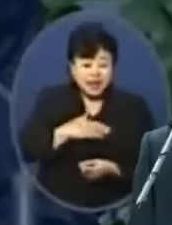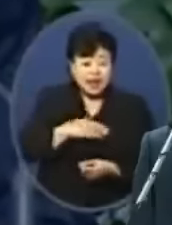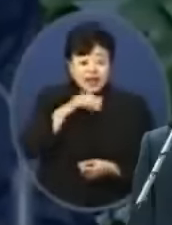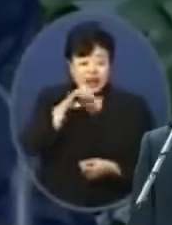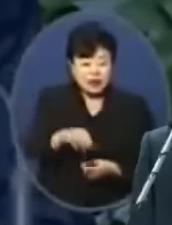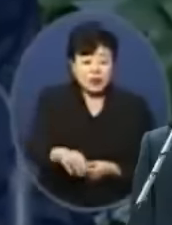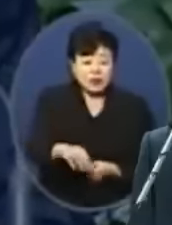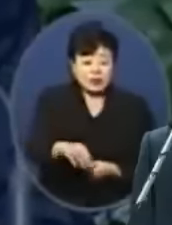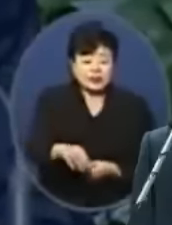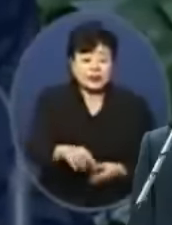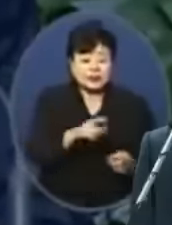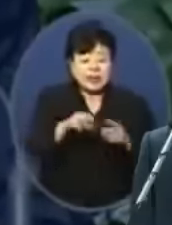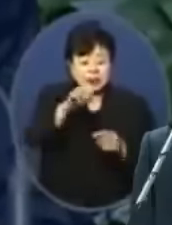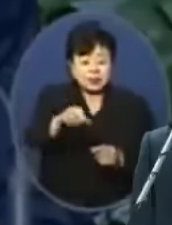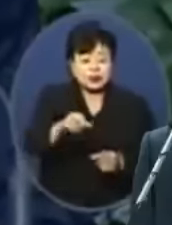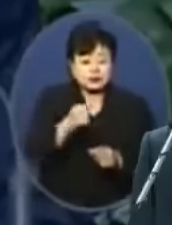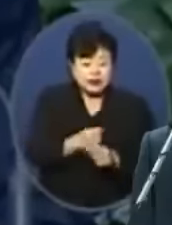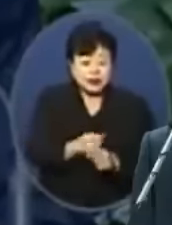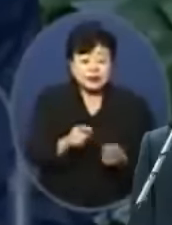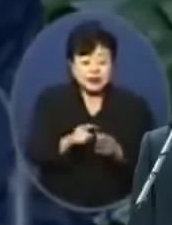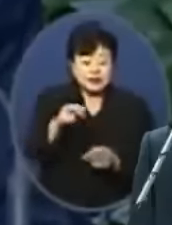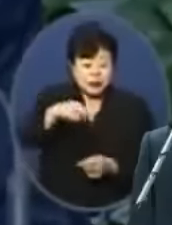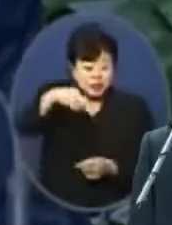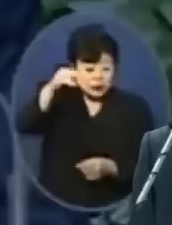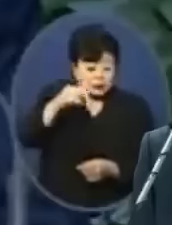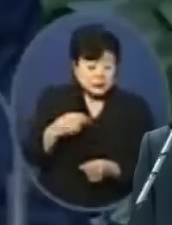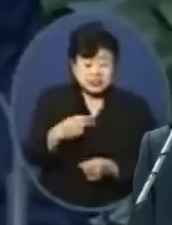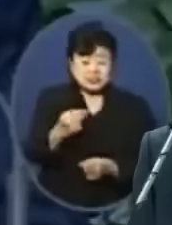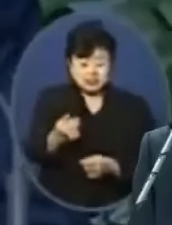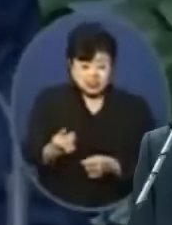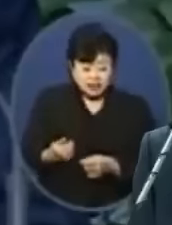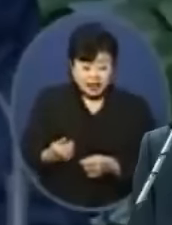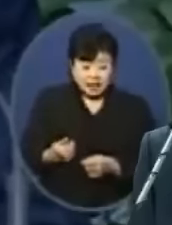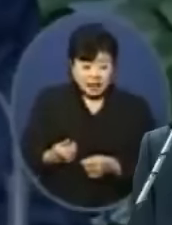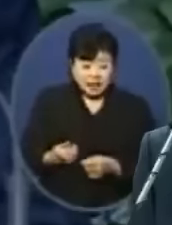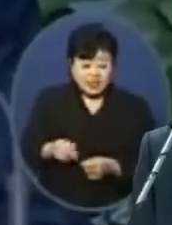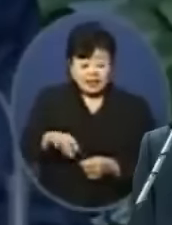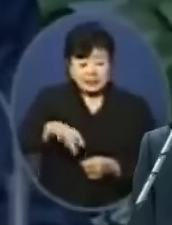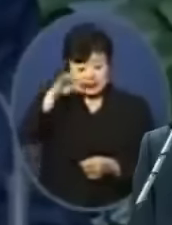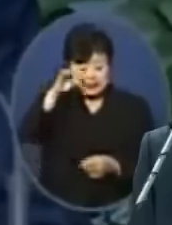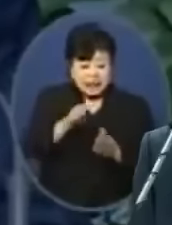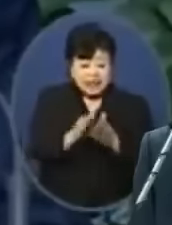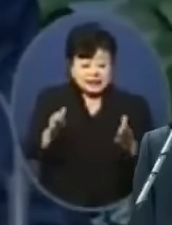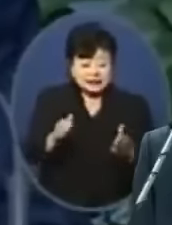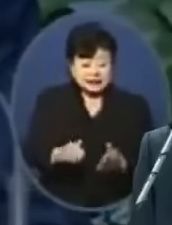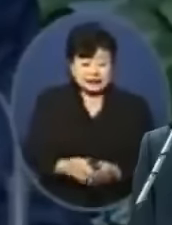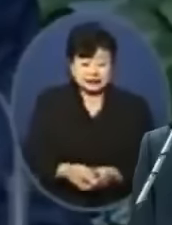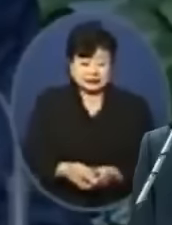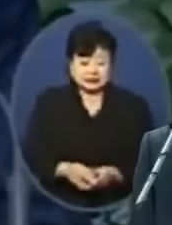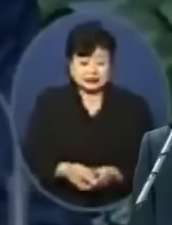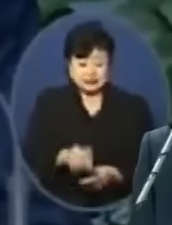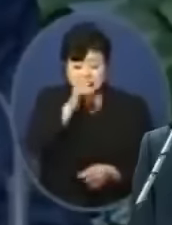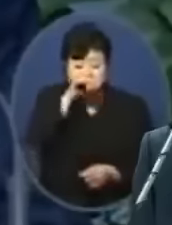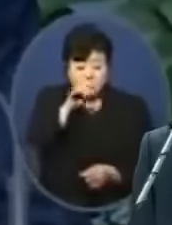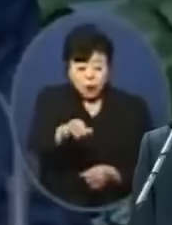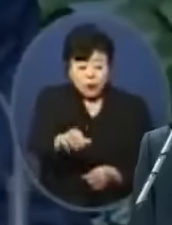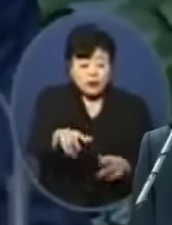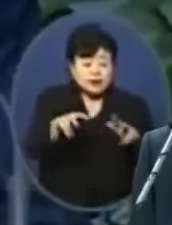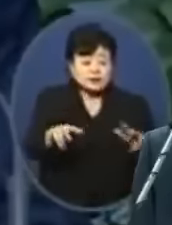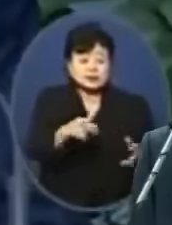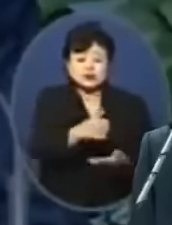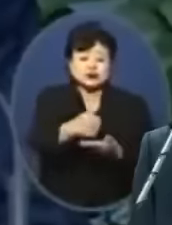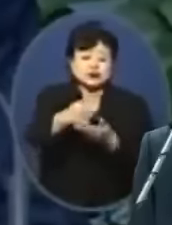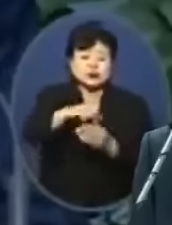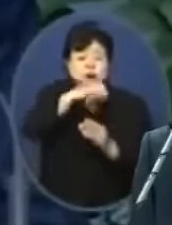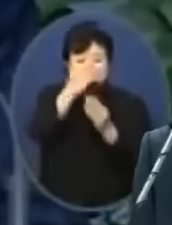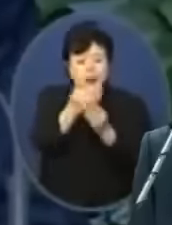거처를 위해서 올라가셨다는 것입니다. 2000년 전에 시작한 우리 있을 것을 지금은 주님이